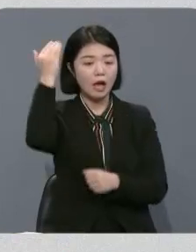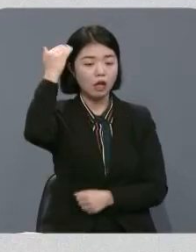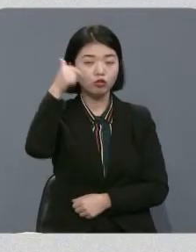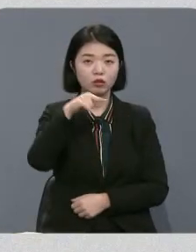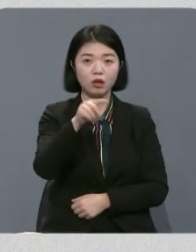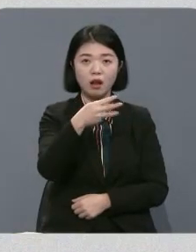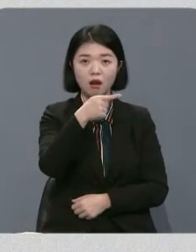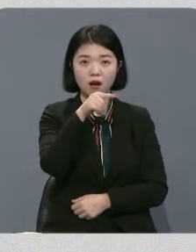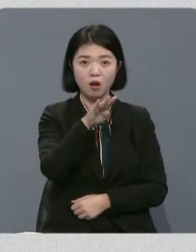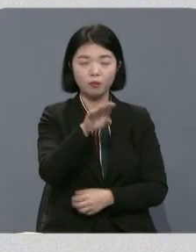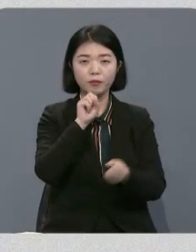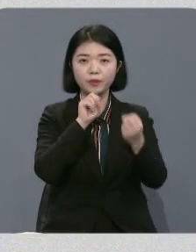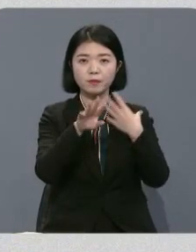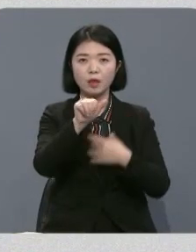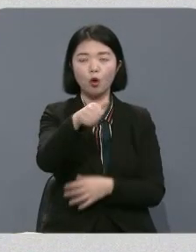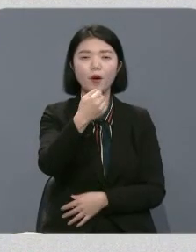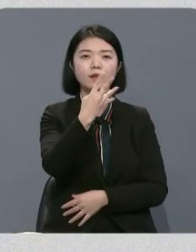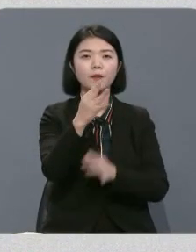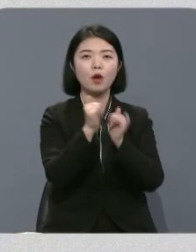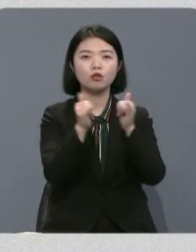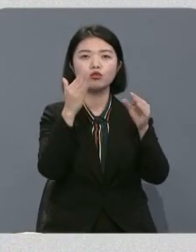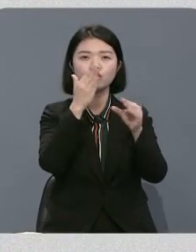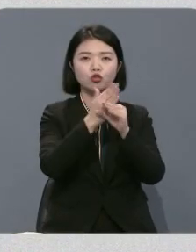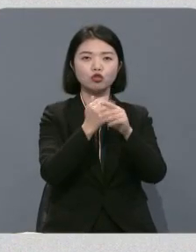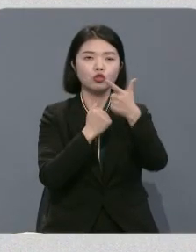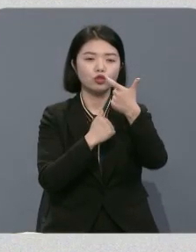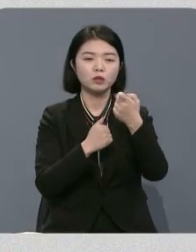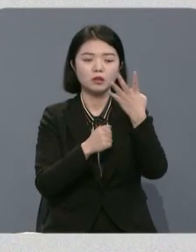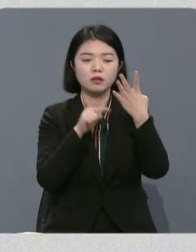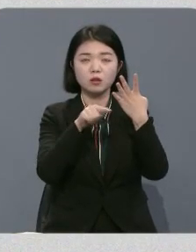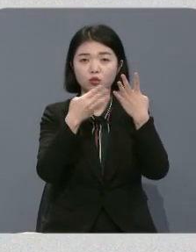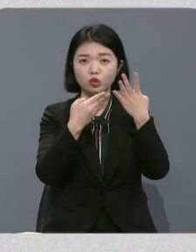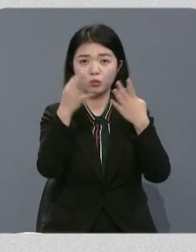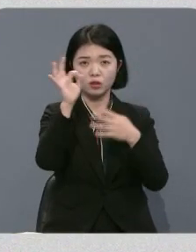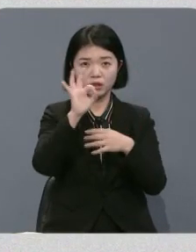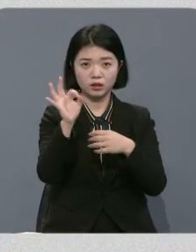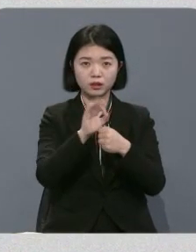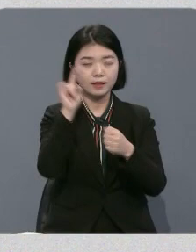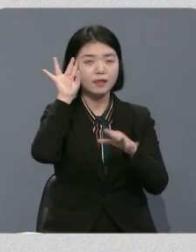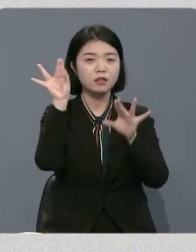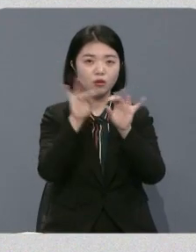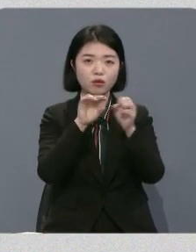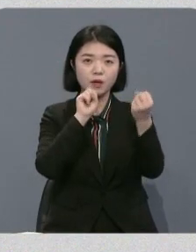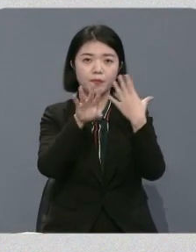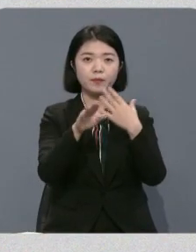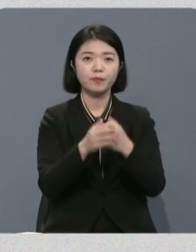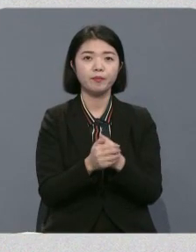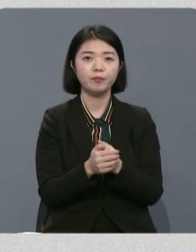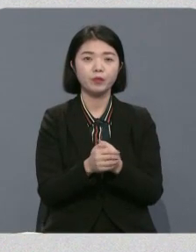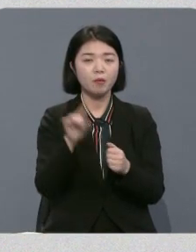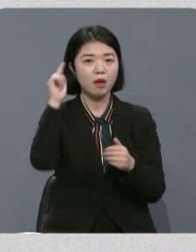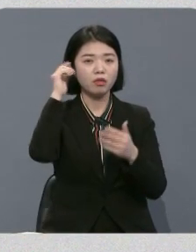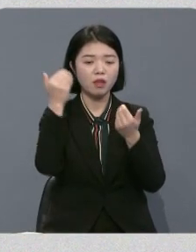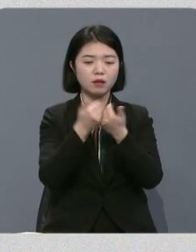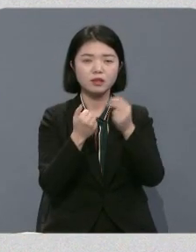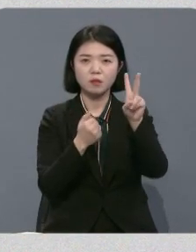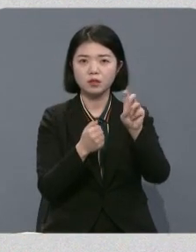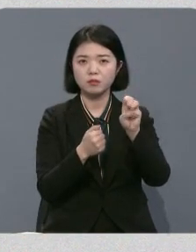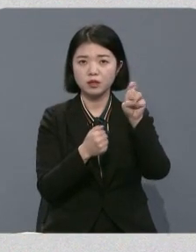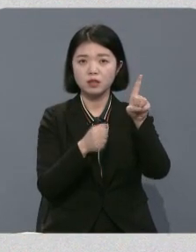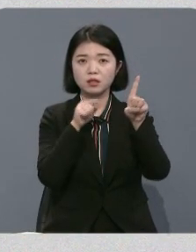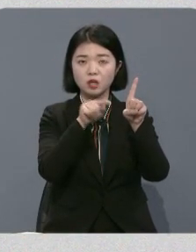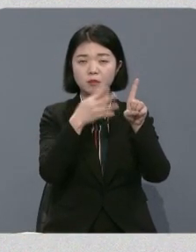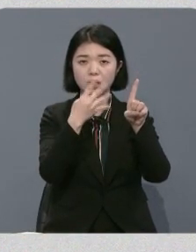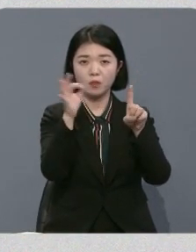조사에서는 응답자 500 내 명 가운데 64.9% 가 찬성 이라고 답했습니다 반대는 31.4%